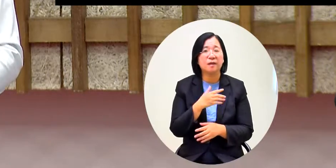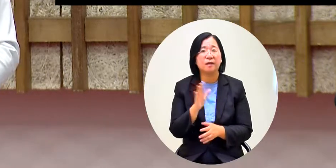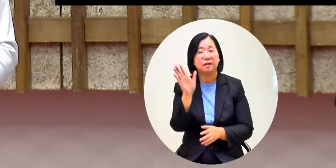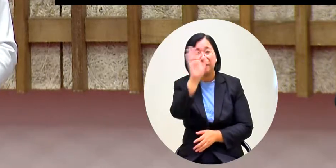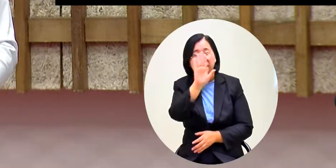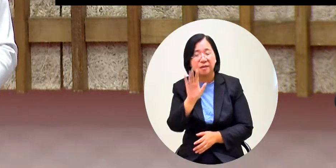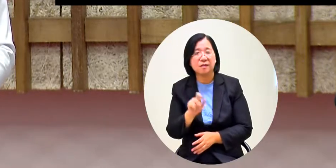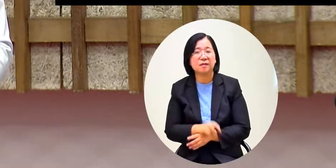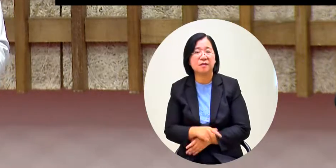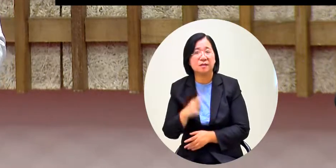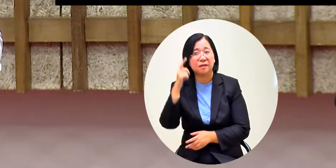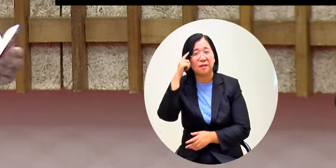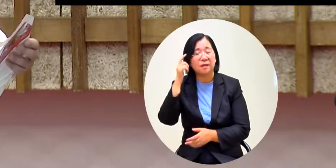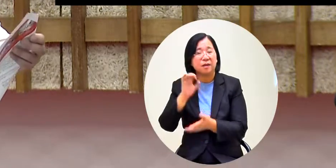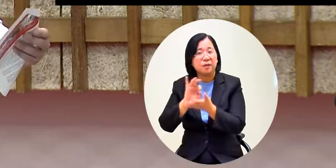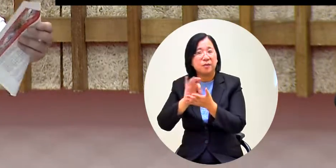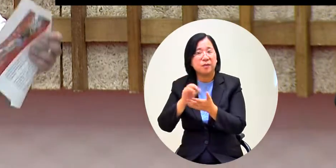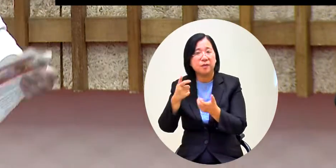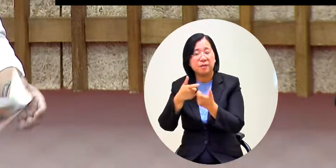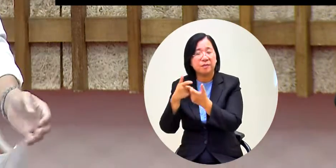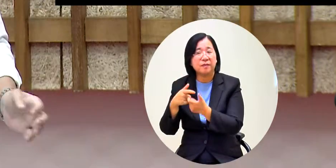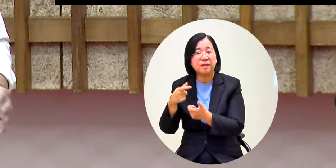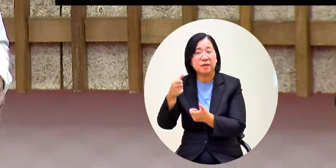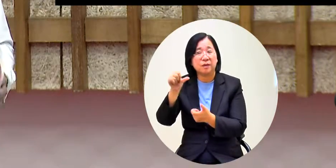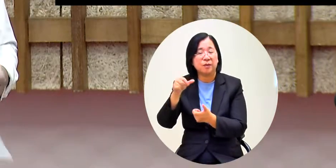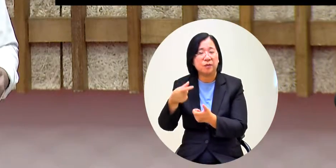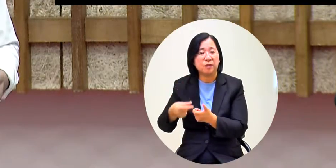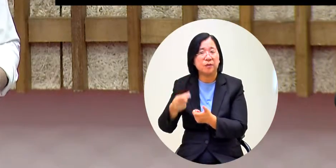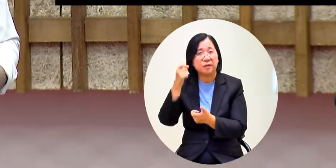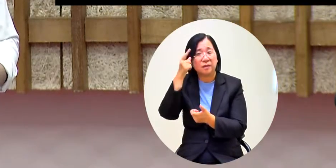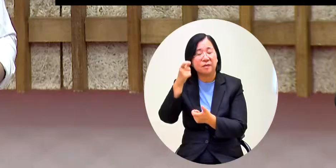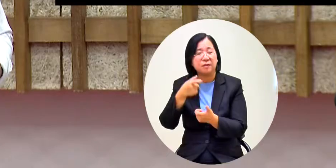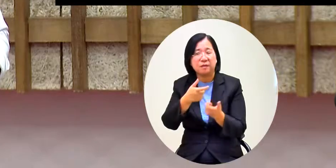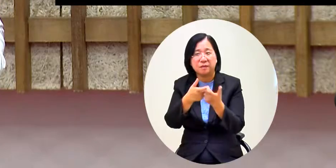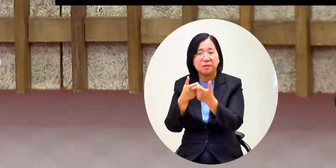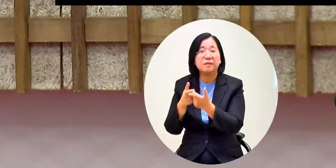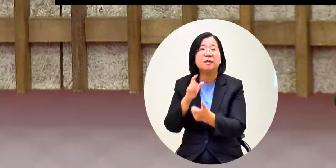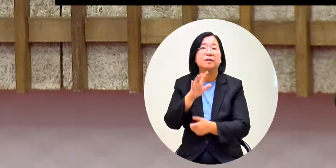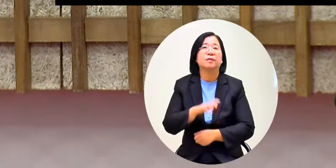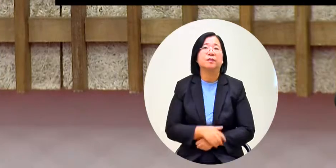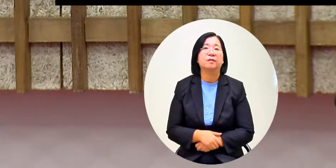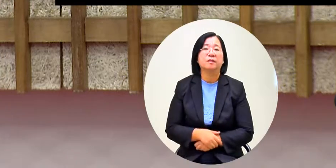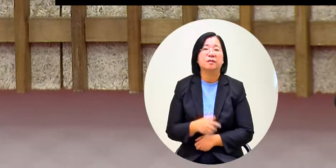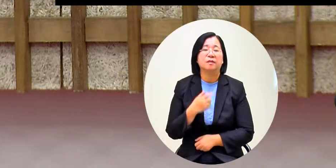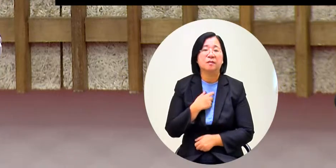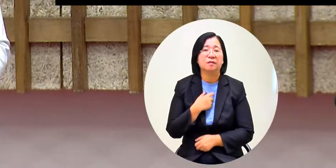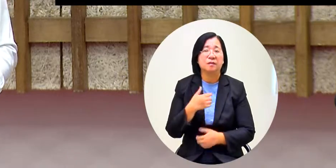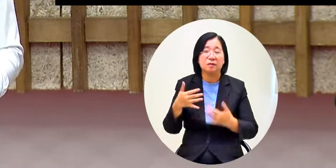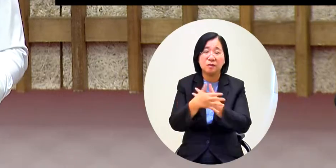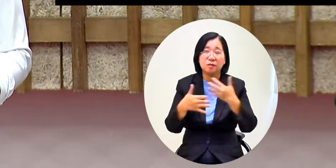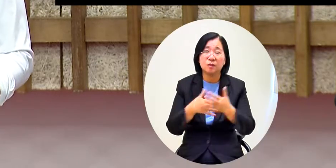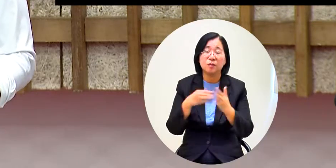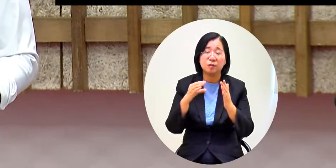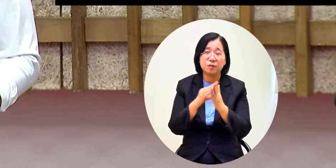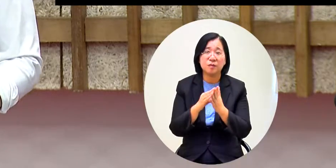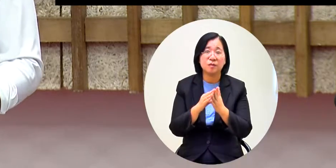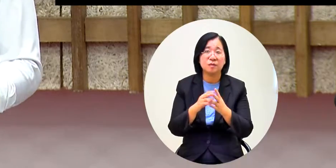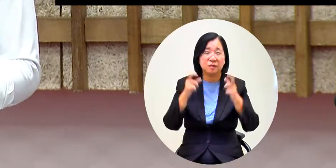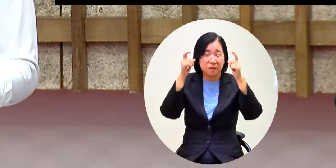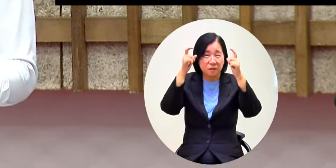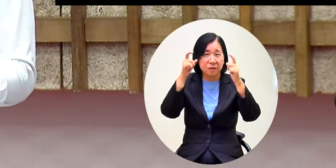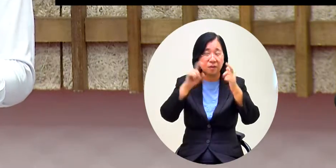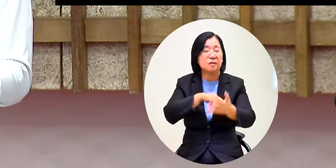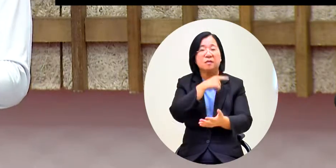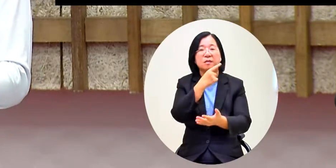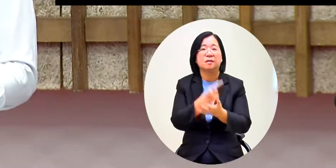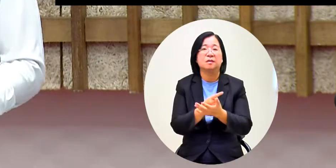用上面很实质成功的案例。我们看下一页，我们去稍微调一下交通局的资料，我们知道说全高雄市的